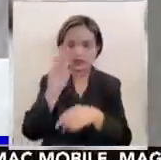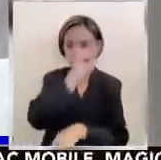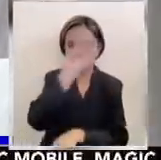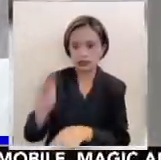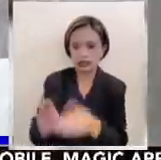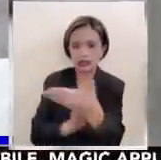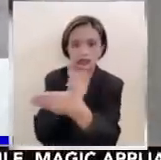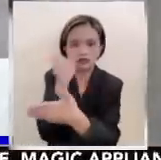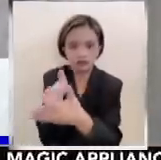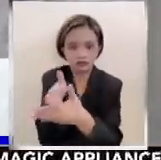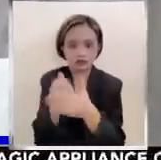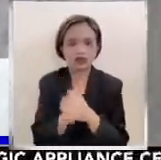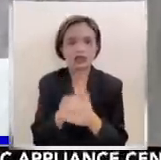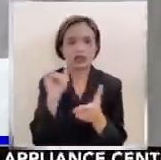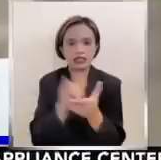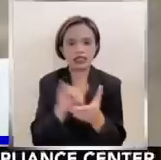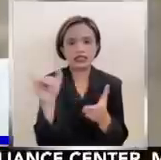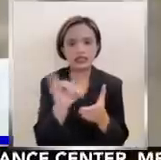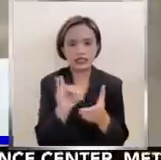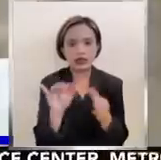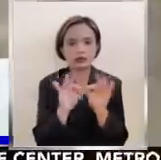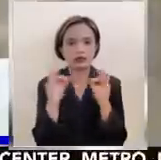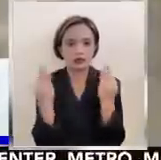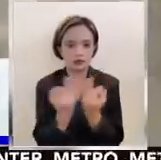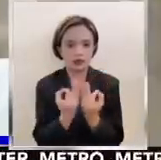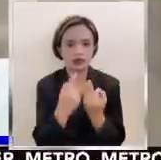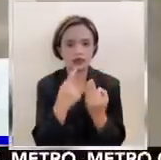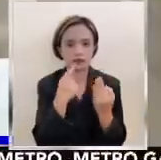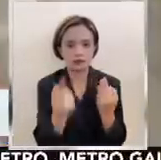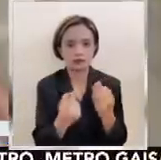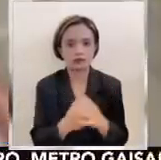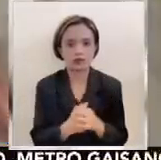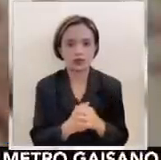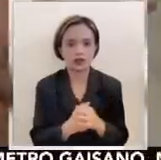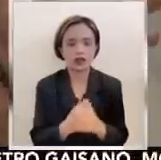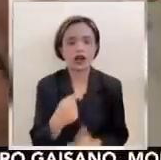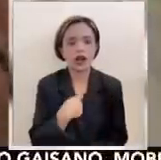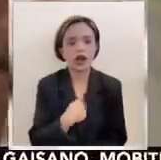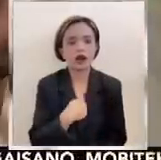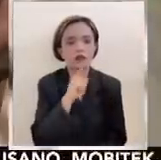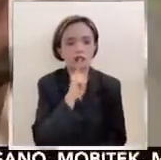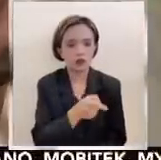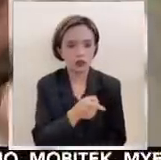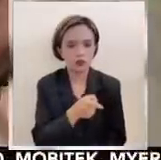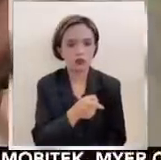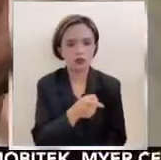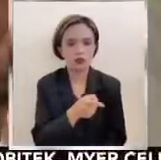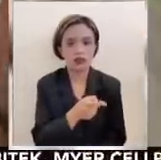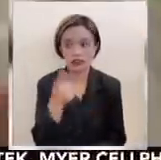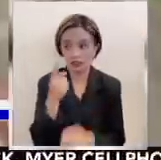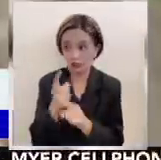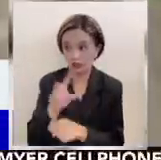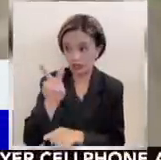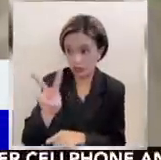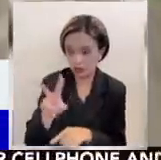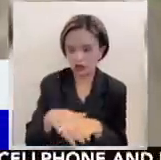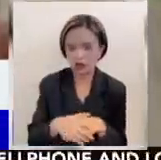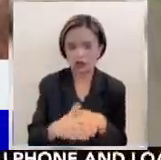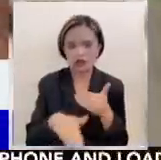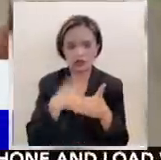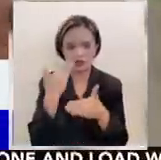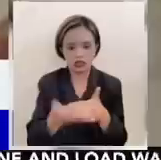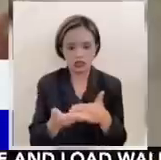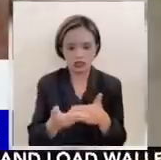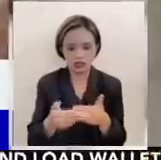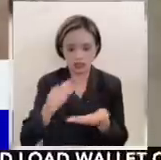ng kaanak ng ilan sa mga nawawala. Sigurado ako, 100% Don Don Patidongan yun. Di ba, dalawa yun. Tapos nasa gitna yung nakaposas.